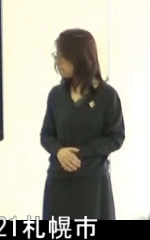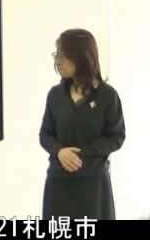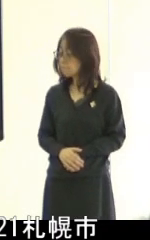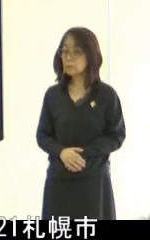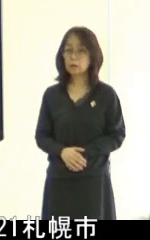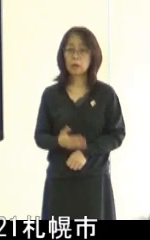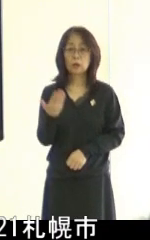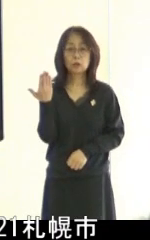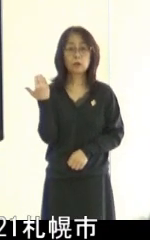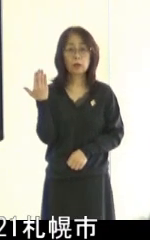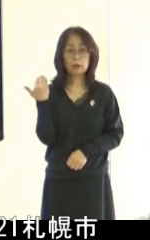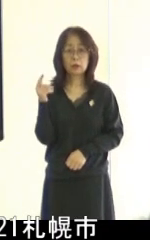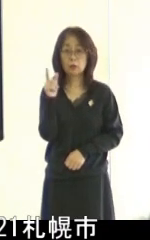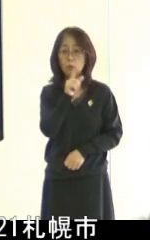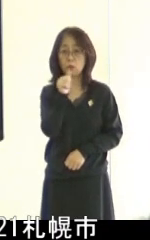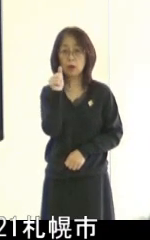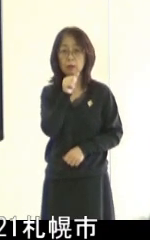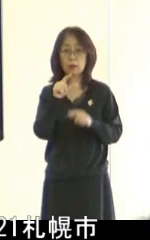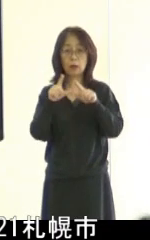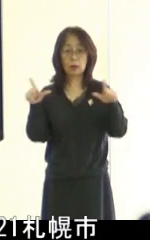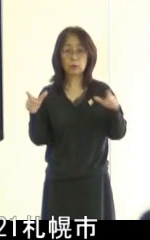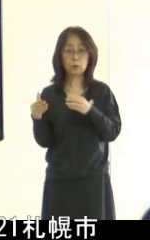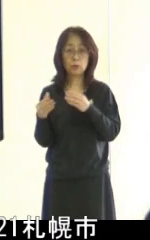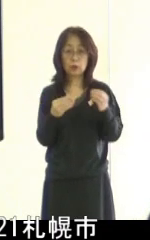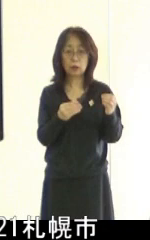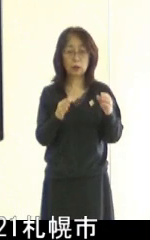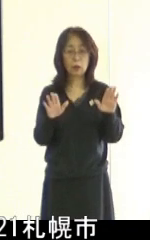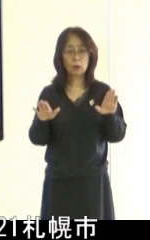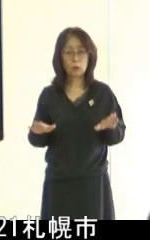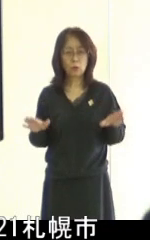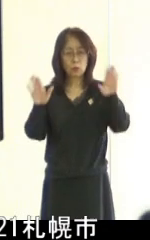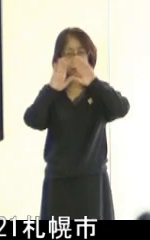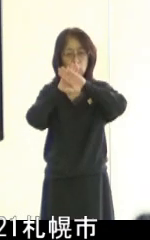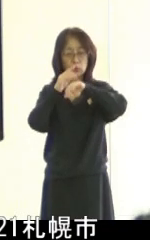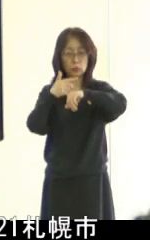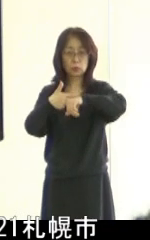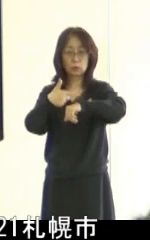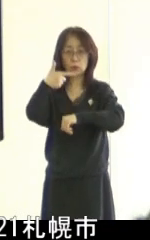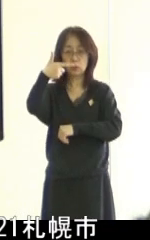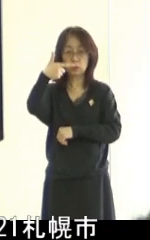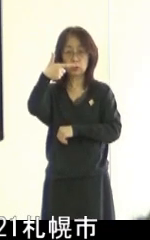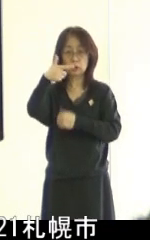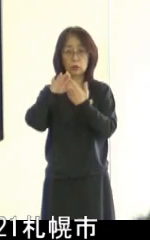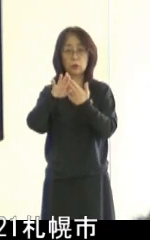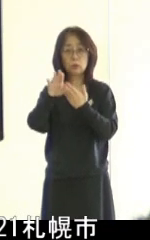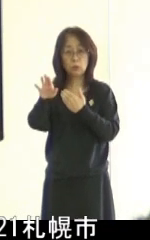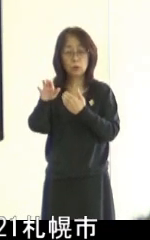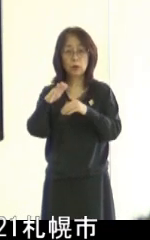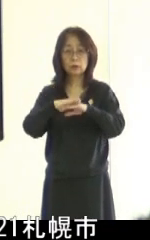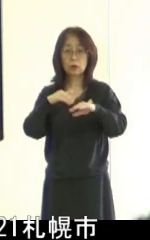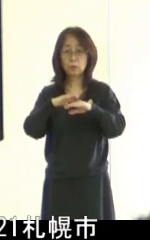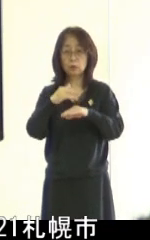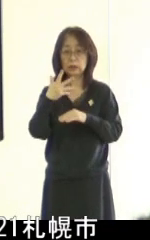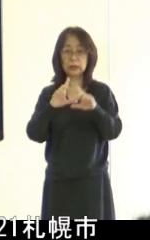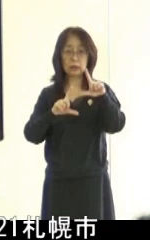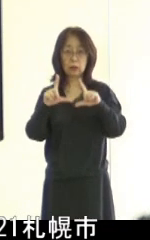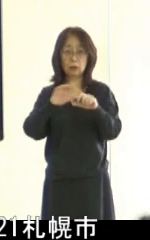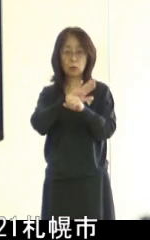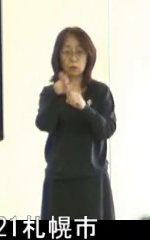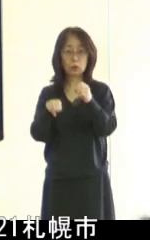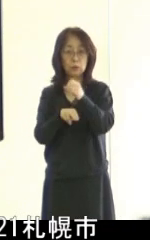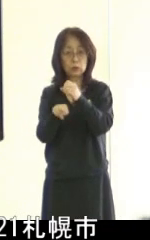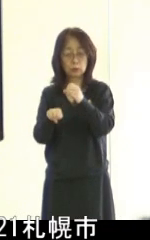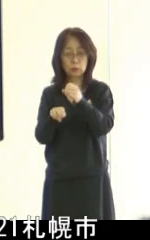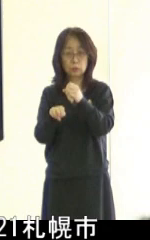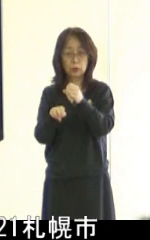常にあのご案内のとおり本日午後6時から札幌市の新型コロナウィルス感染症対策専門